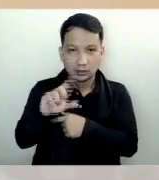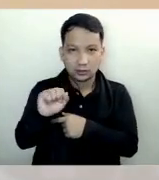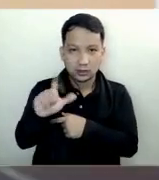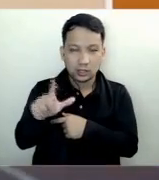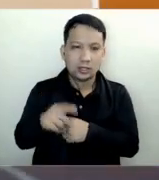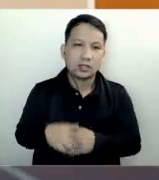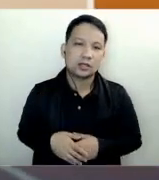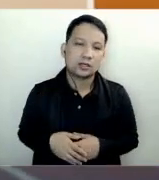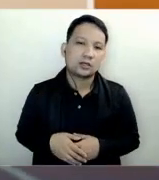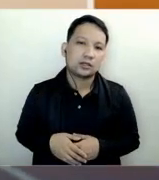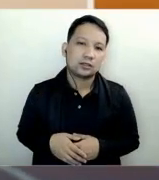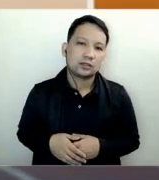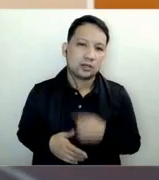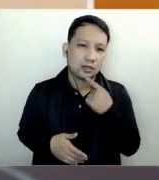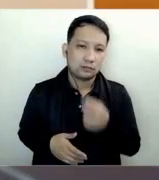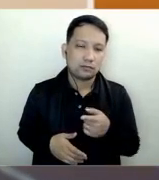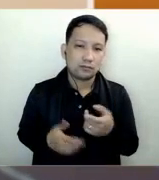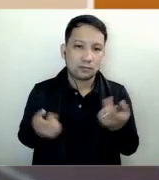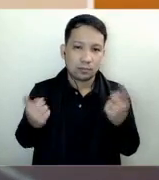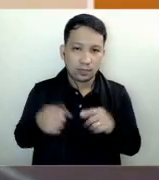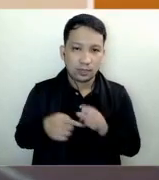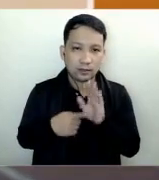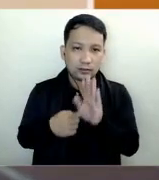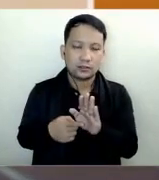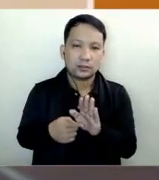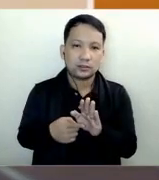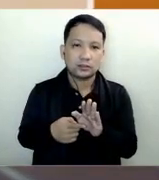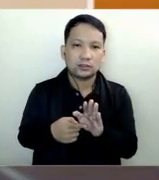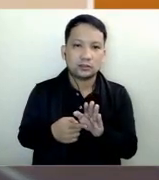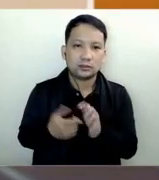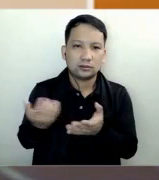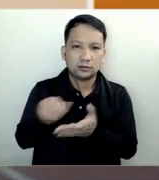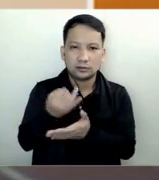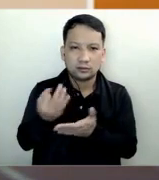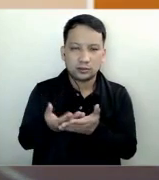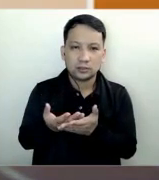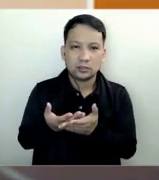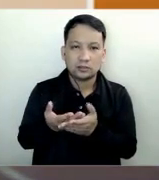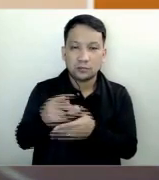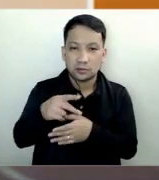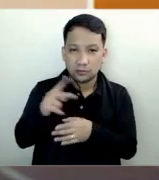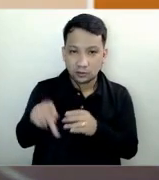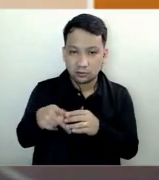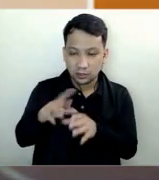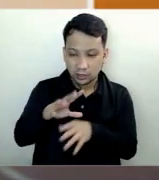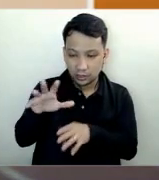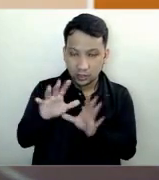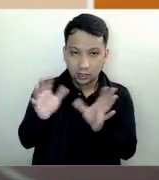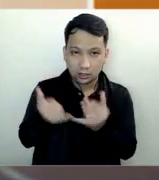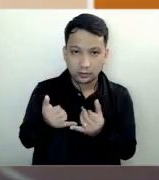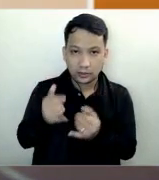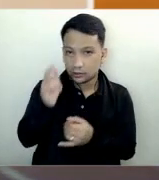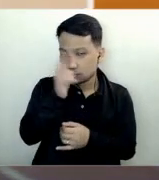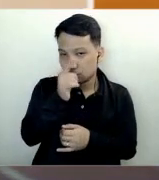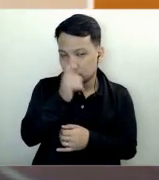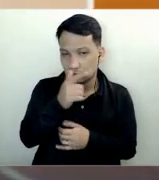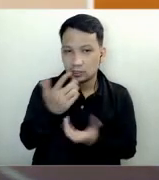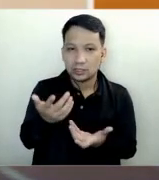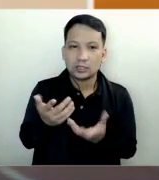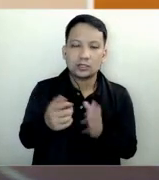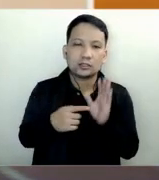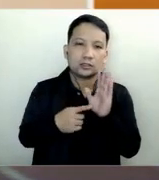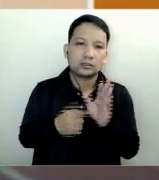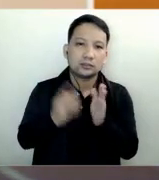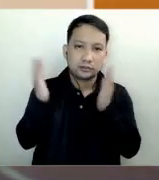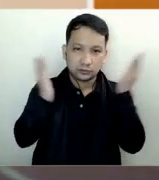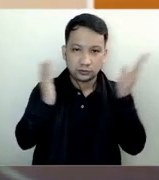Meralco, nagkasa rin ng rotational brownout ang ilang power distribution companies sa Luzon na nagsiservisyo sa